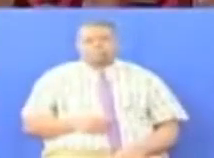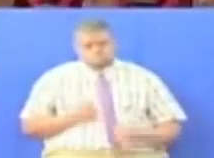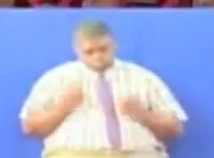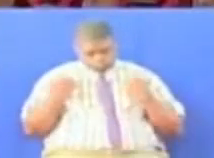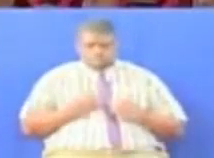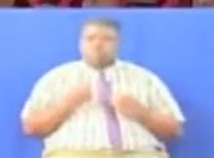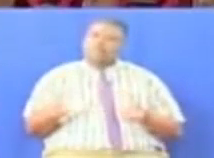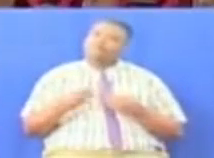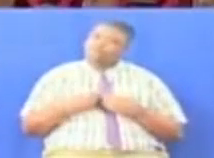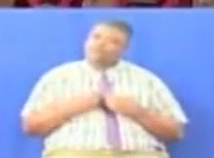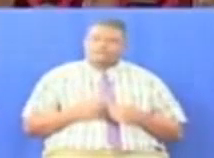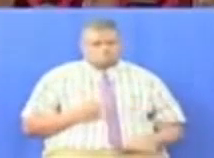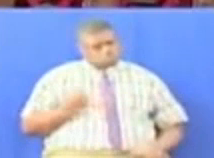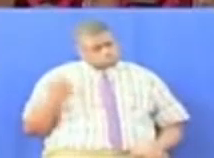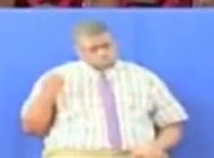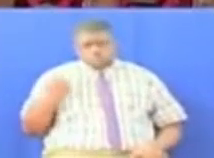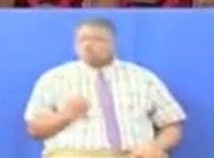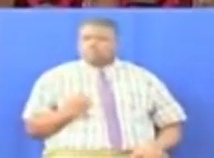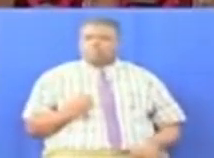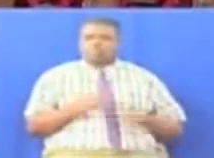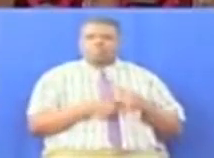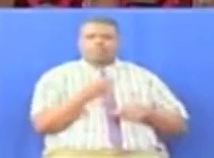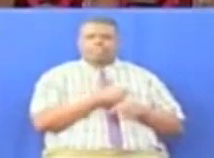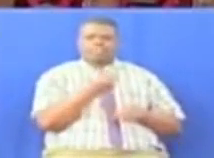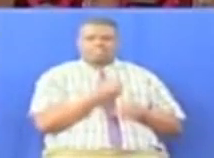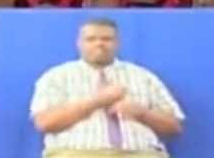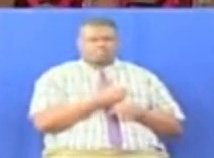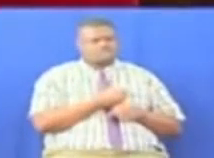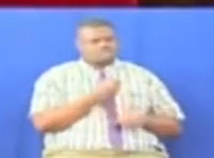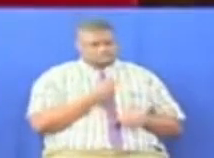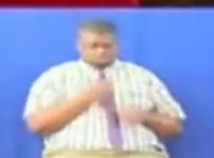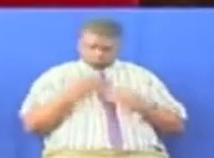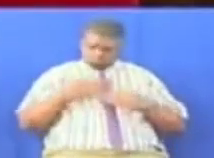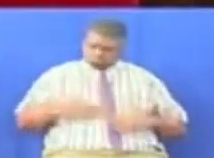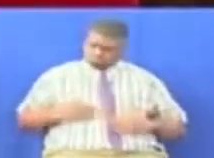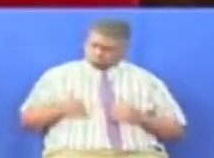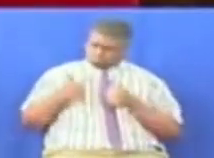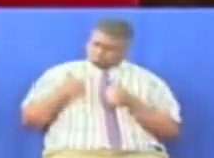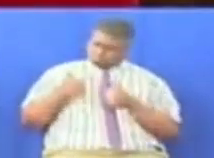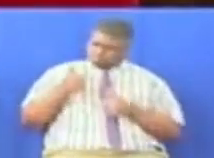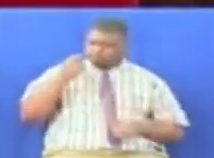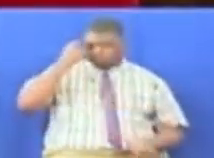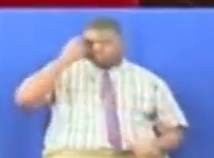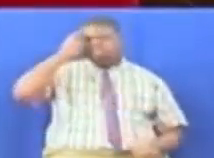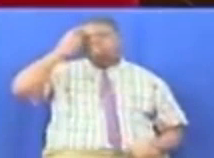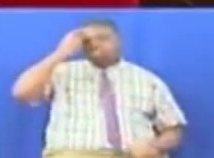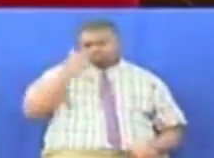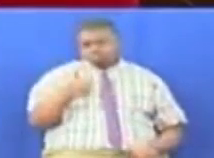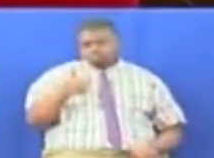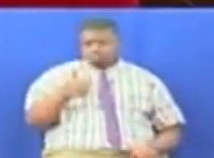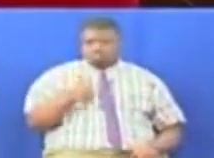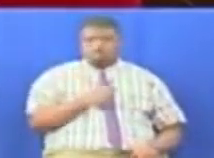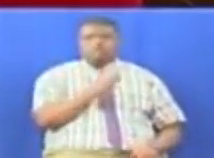uzima na nguvu nyingi za kuendelea kuwatumikia Watanzania nikiwa na utimamu wa mwili na akili, na ninawiwa kushukuru kwa kuwa